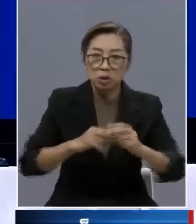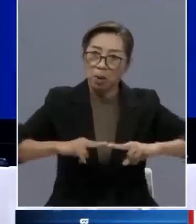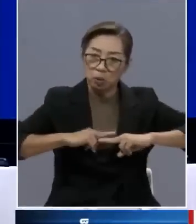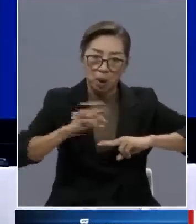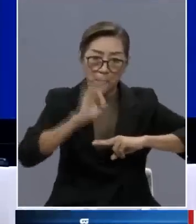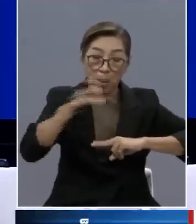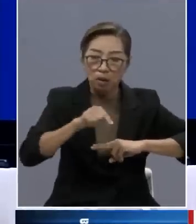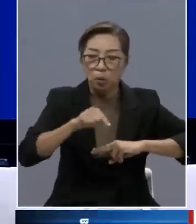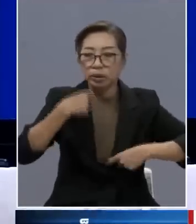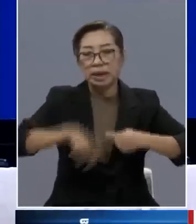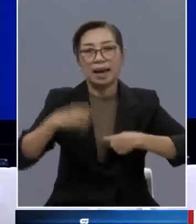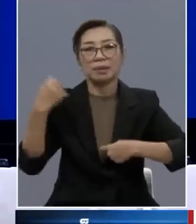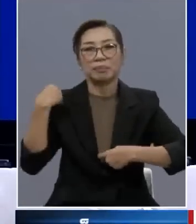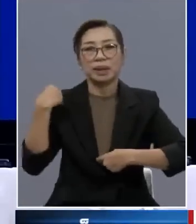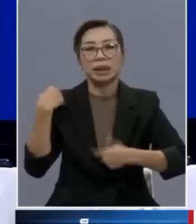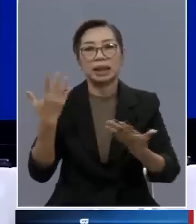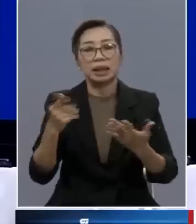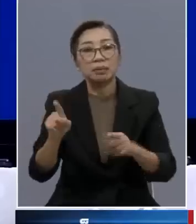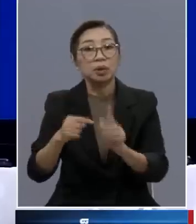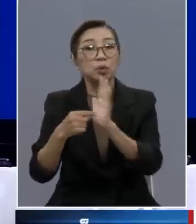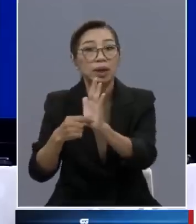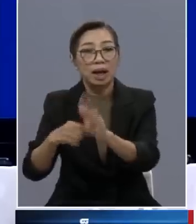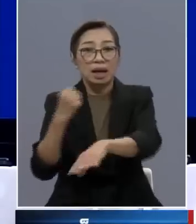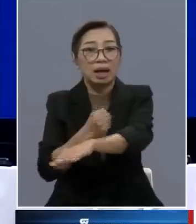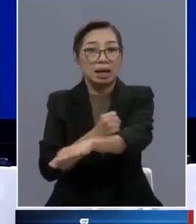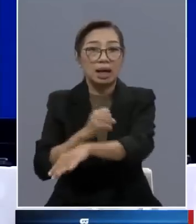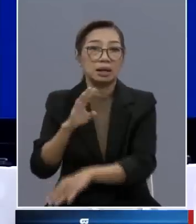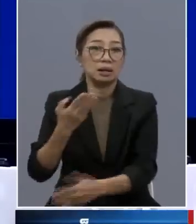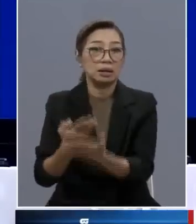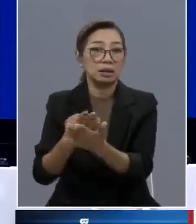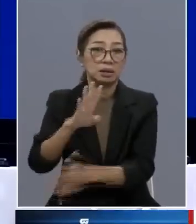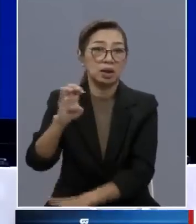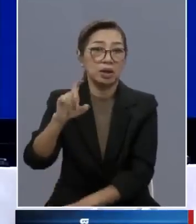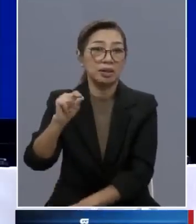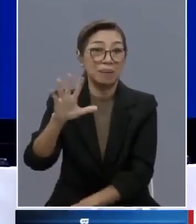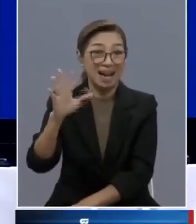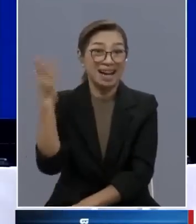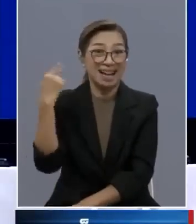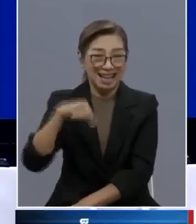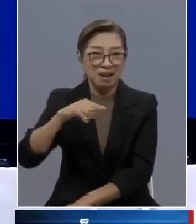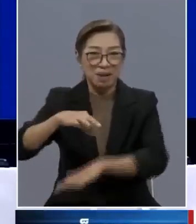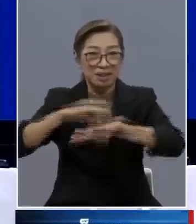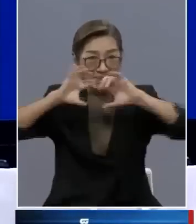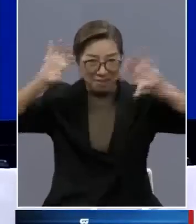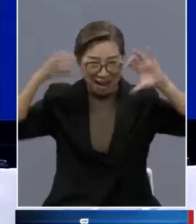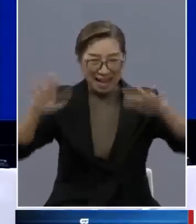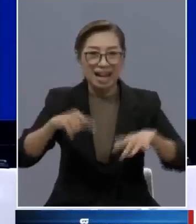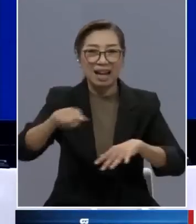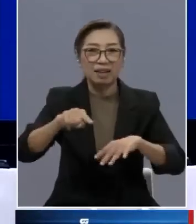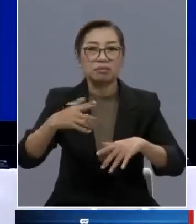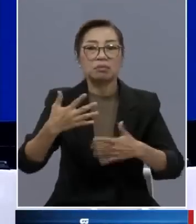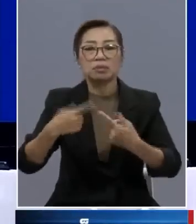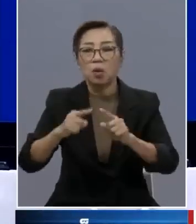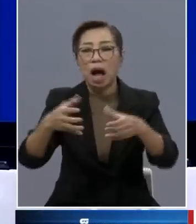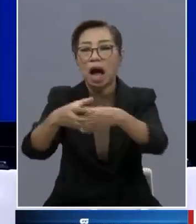นี่ยมันก็ยากอย่างเรื่องของการขึ้นค่าแรง425บาทนะครับพอเข้าไปมีอำนาจปุ๊บกลายเป็นว่าตอนนั้นรัฐบาลผสมมันก็ติ